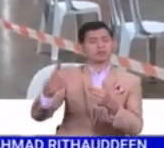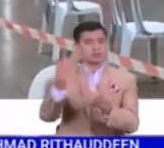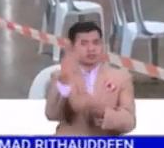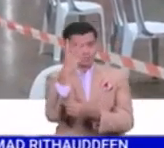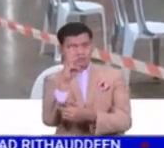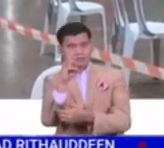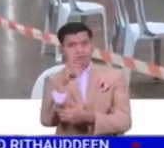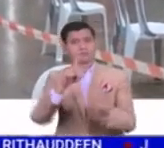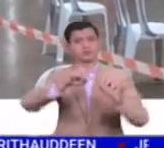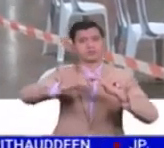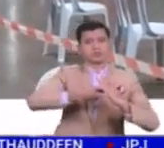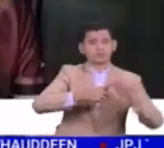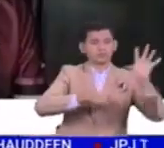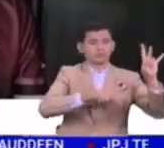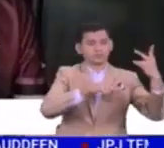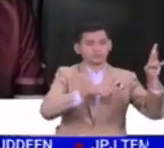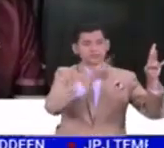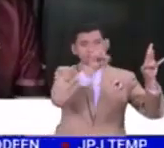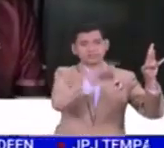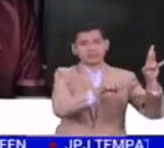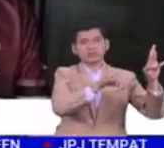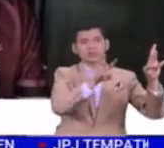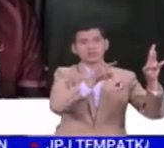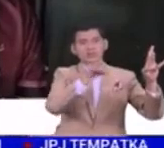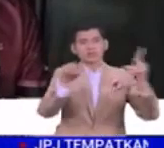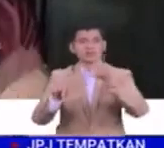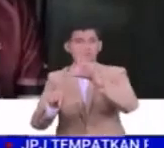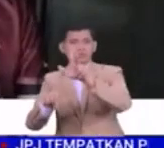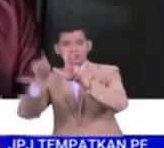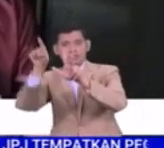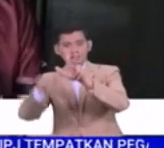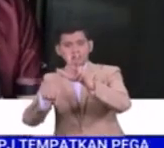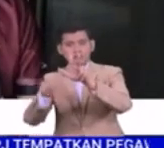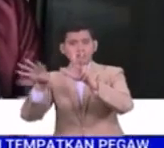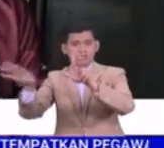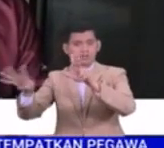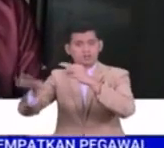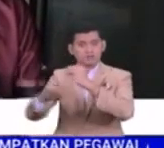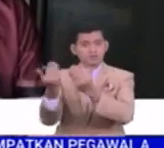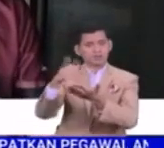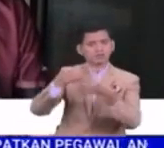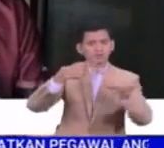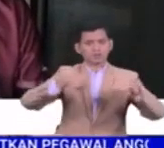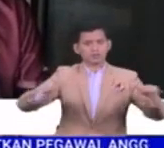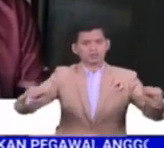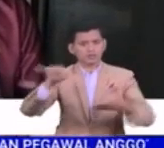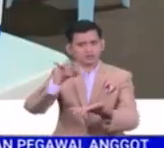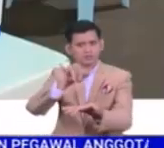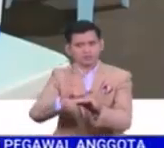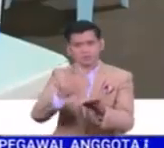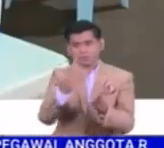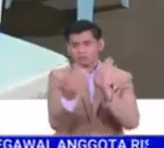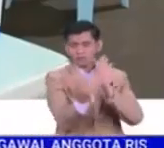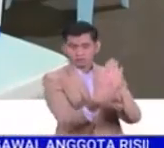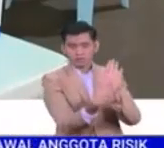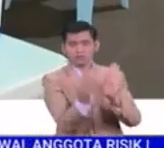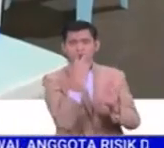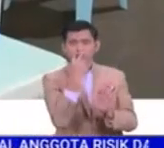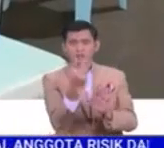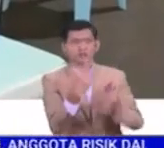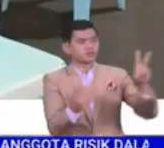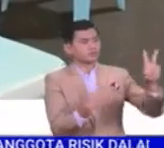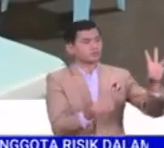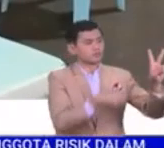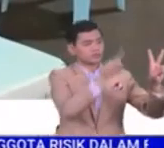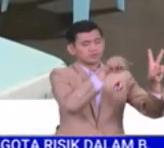ke-16, iaitu bermula 17 April hingga 23 April lepas. Tambahnya, perbezaan ketara ini dapat dilihat iaitu pada